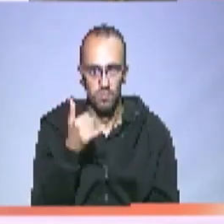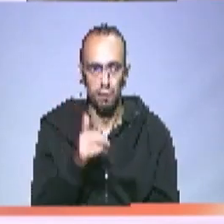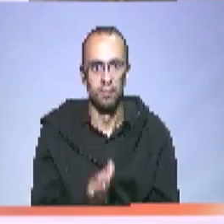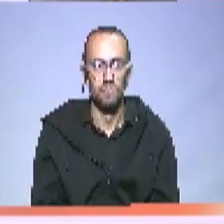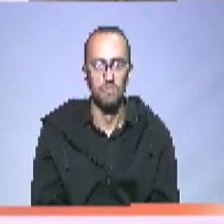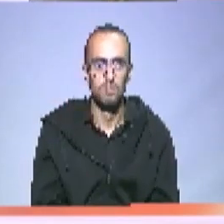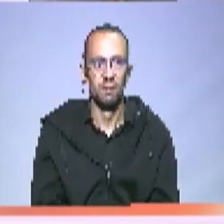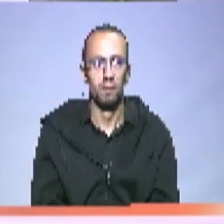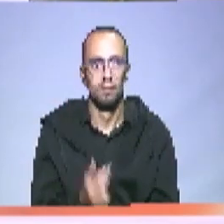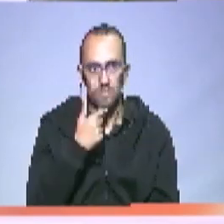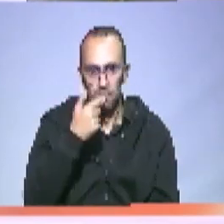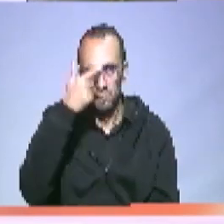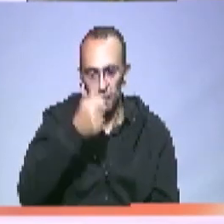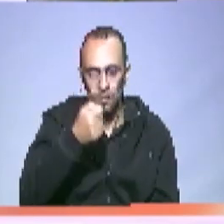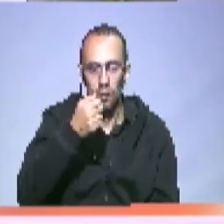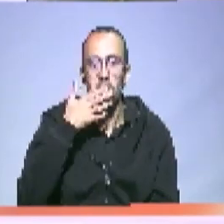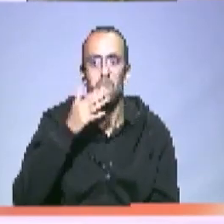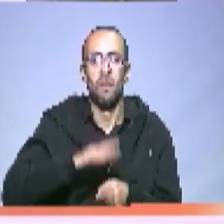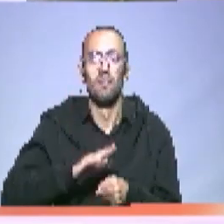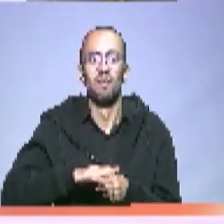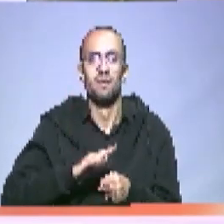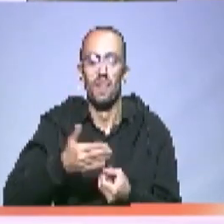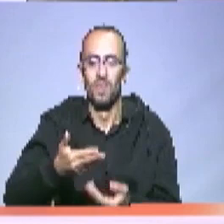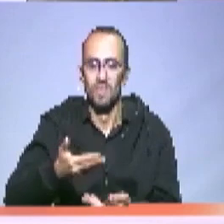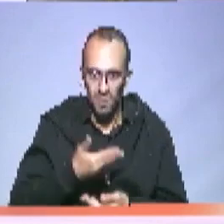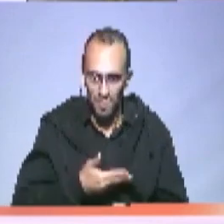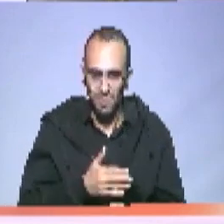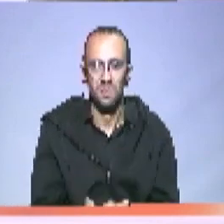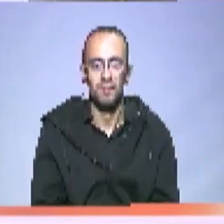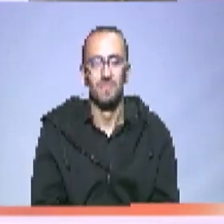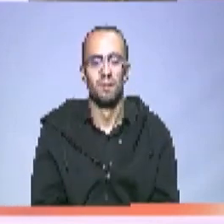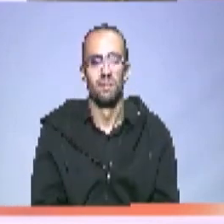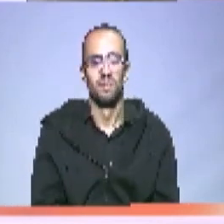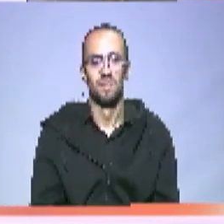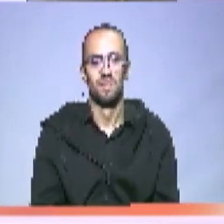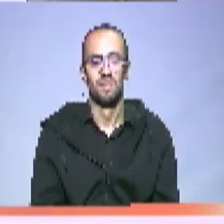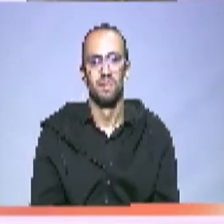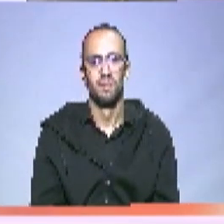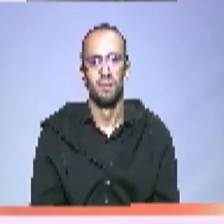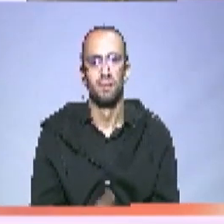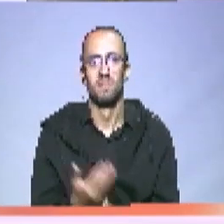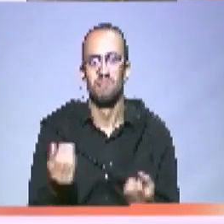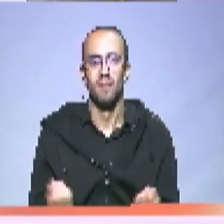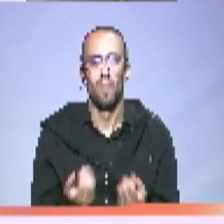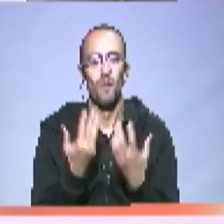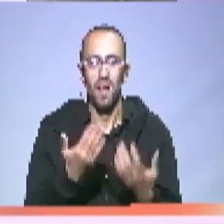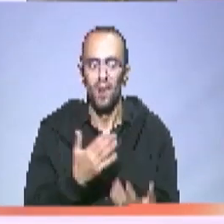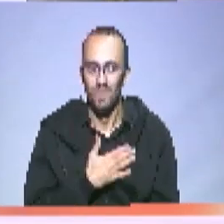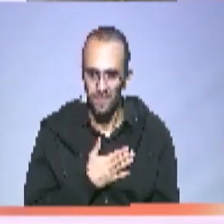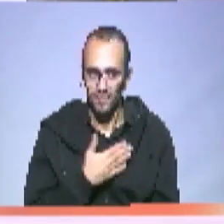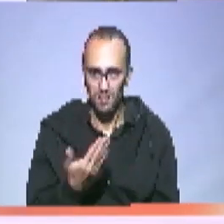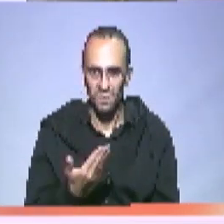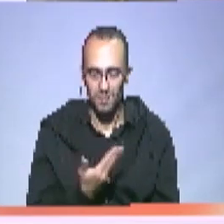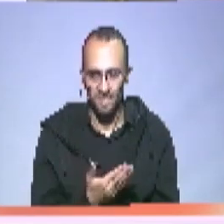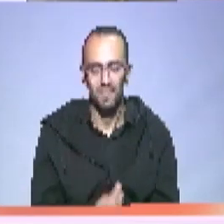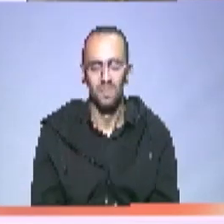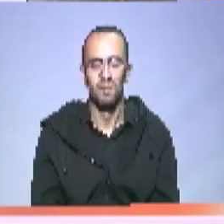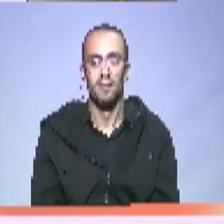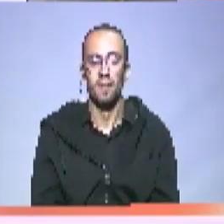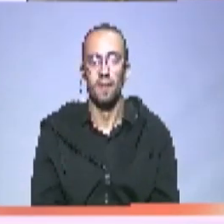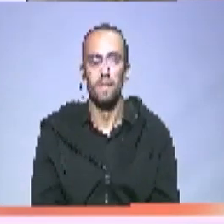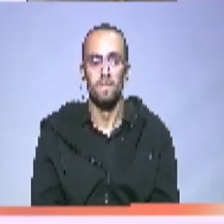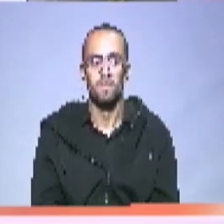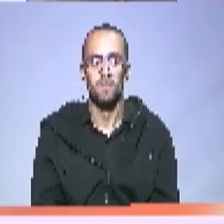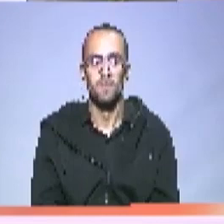طيب بمناسبه رمضان، اهلا بيك. اهلا بيك. اهلا بحضرتك يا فندم، منورنا. منورين.